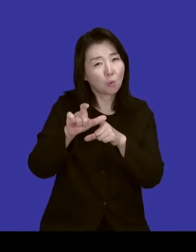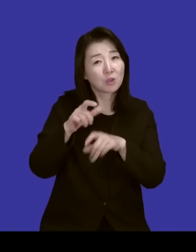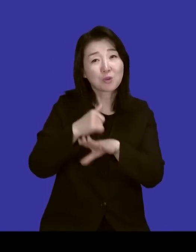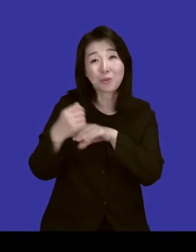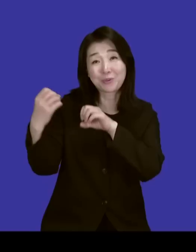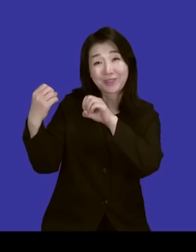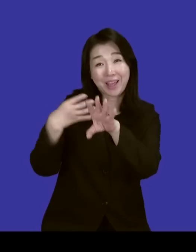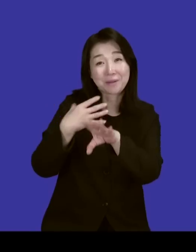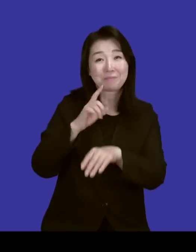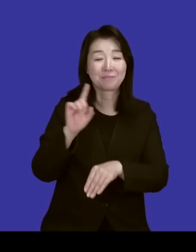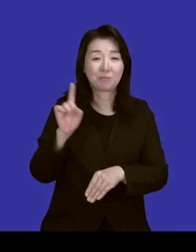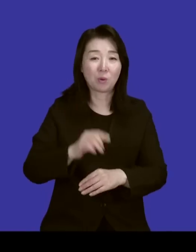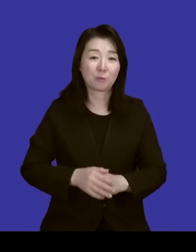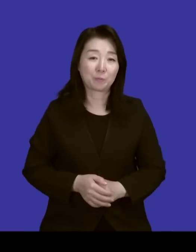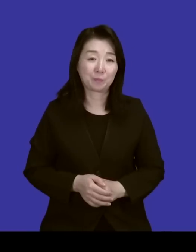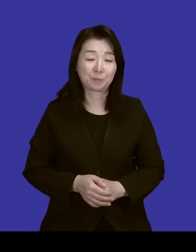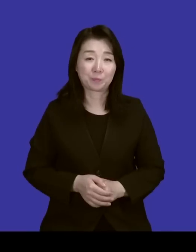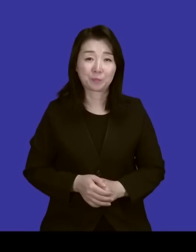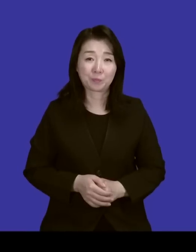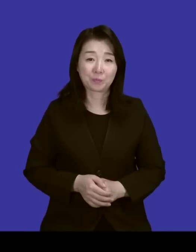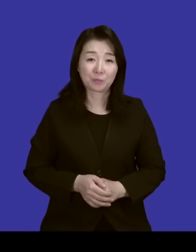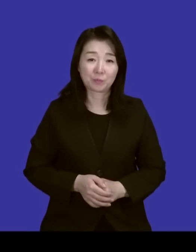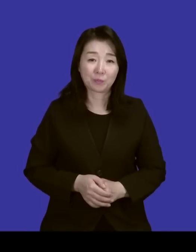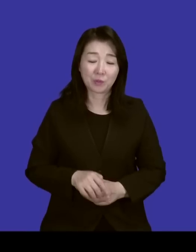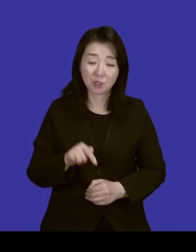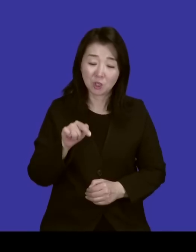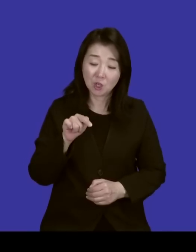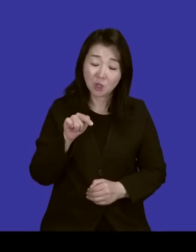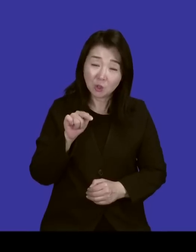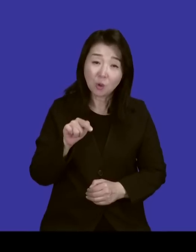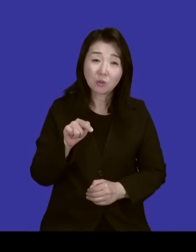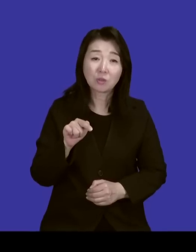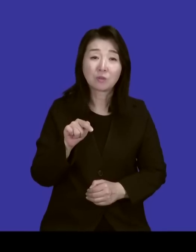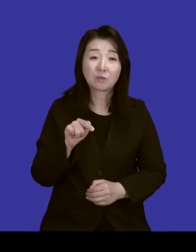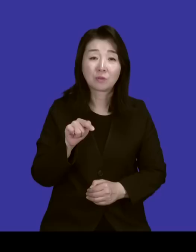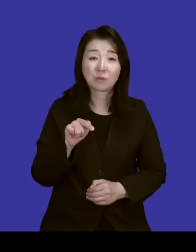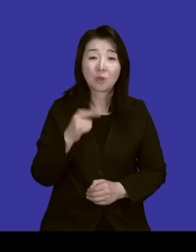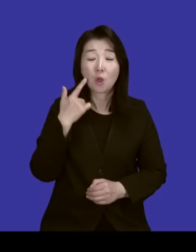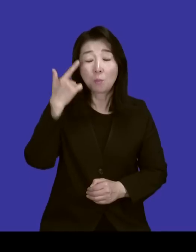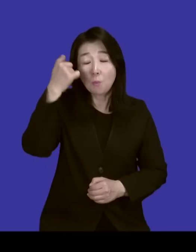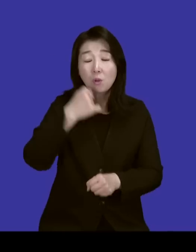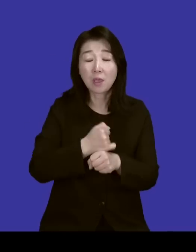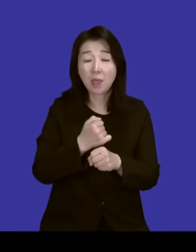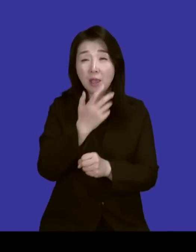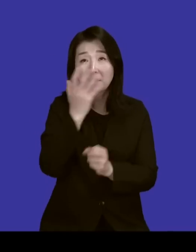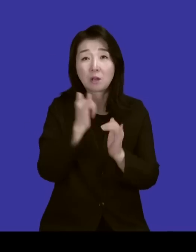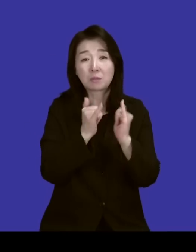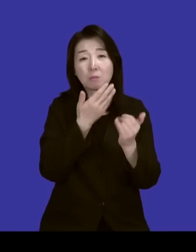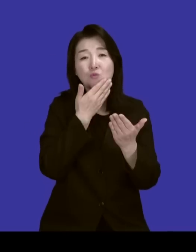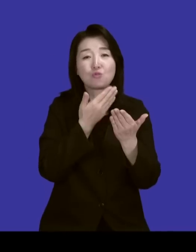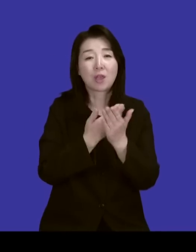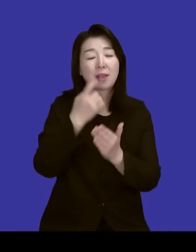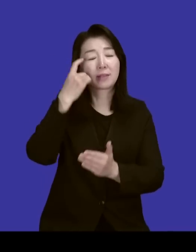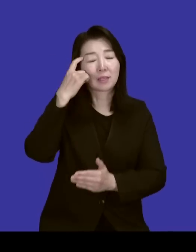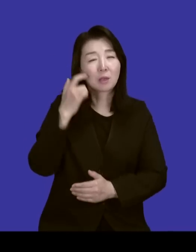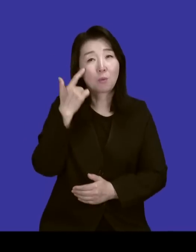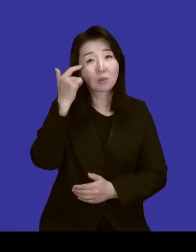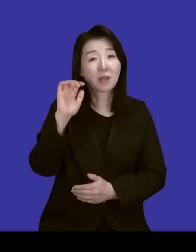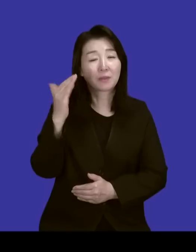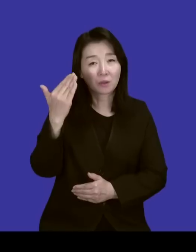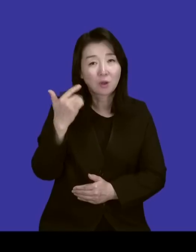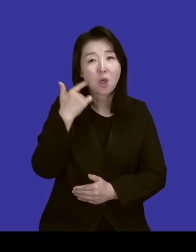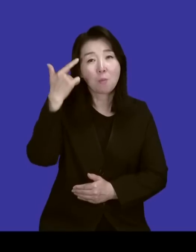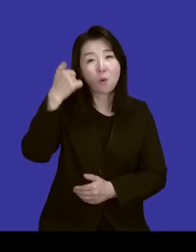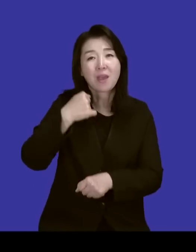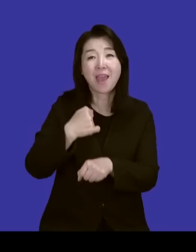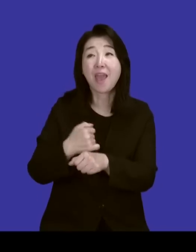네. 너는 목회를 해도 젊은이를 중시하는 중요하게 여기는 목사가 되고 그런 목회를